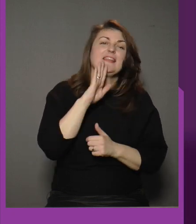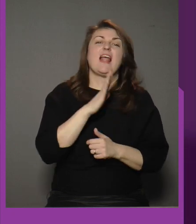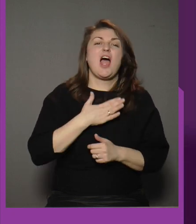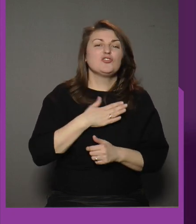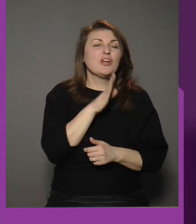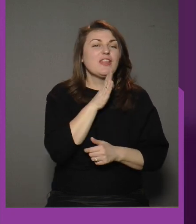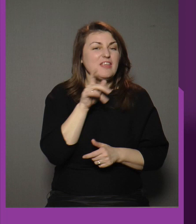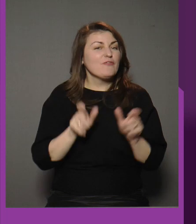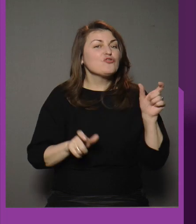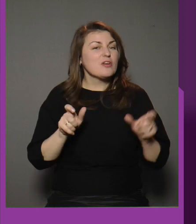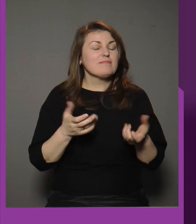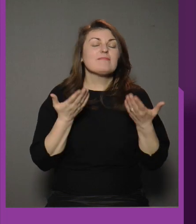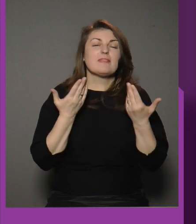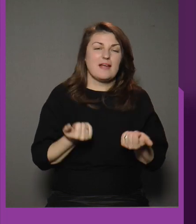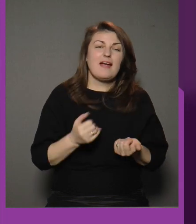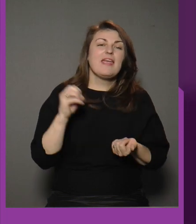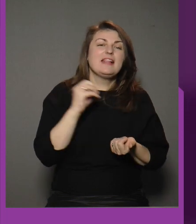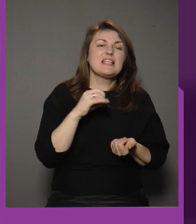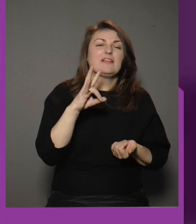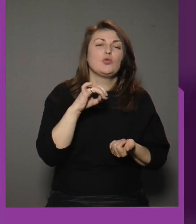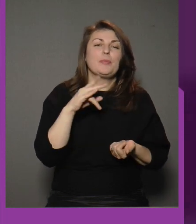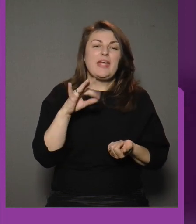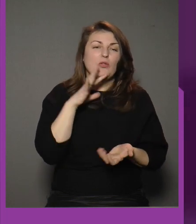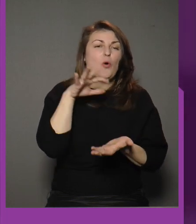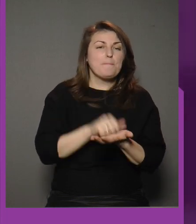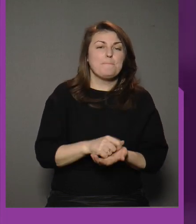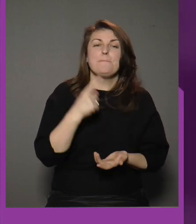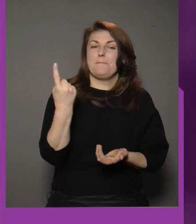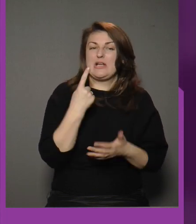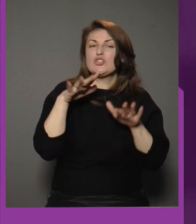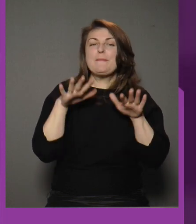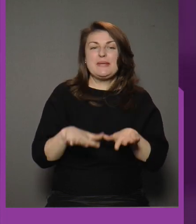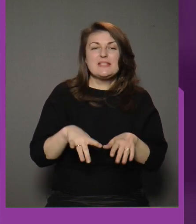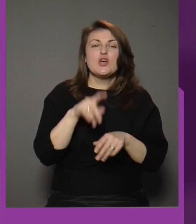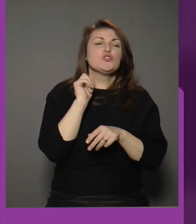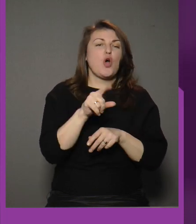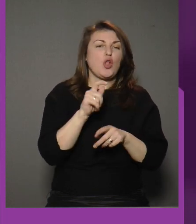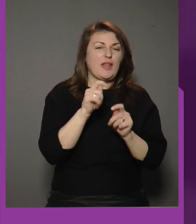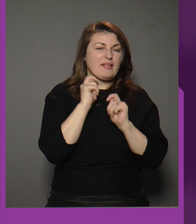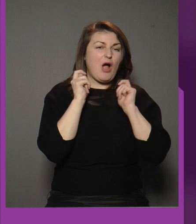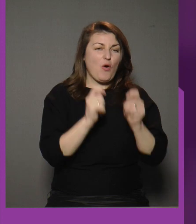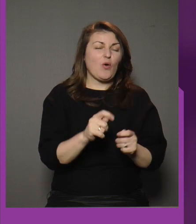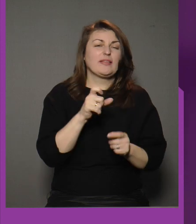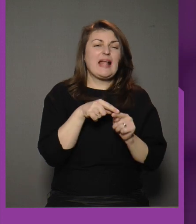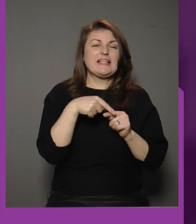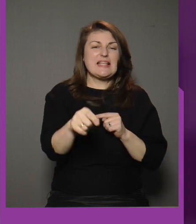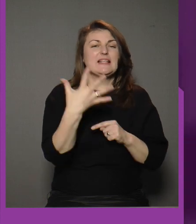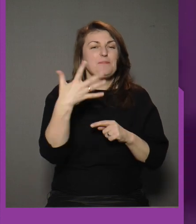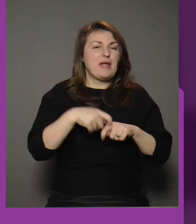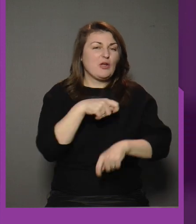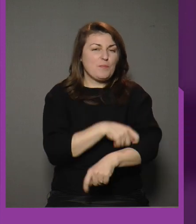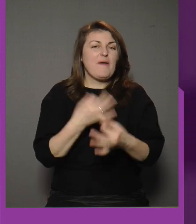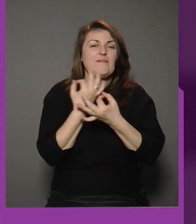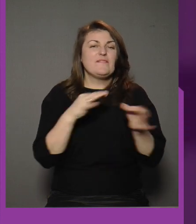дівчат. Так, Єлизавета Нопрієнко посіла перше місце, золота нагорода на дистанції 5 кілометрів